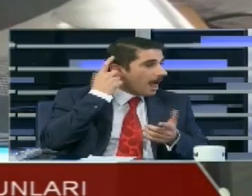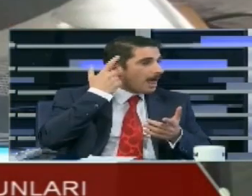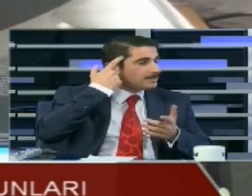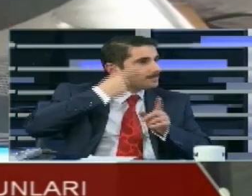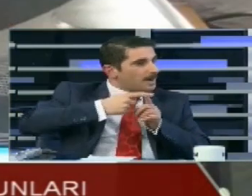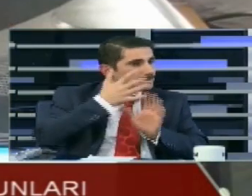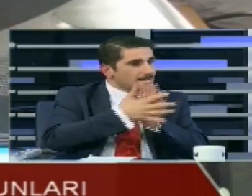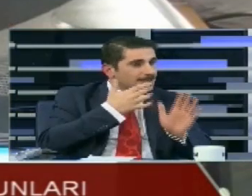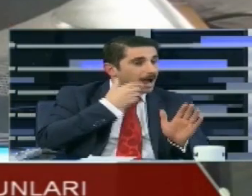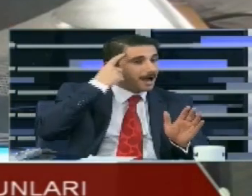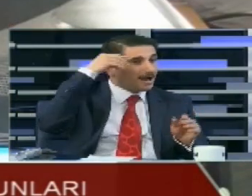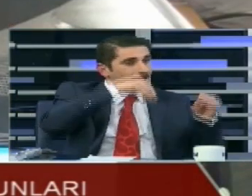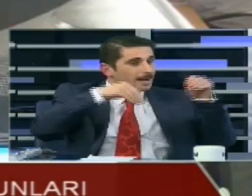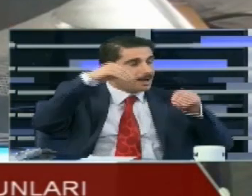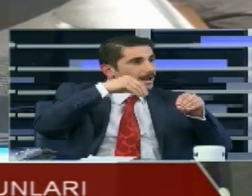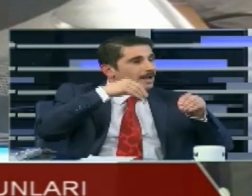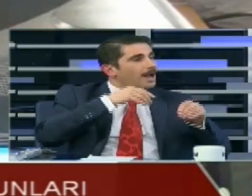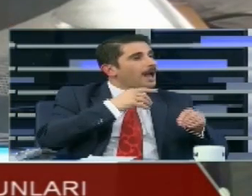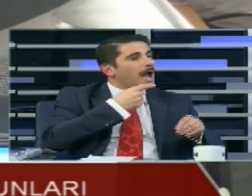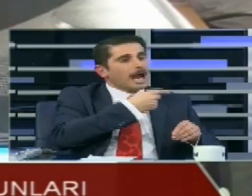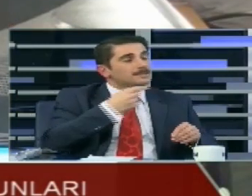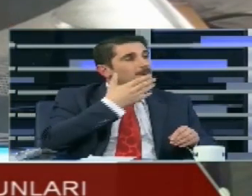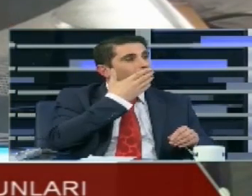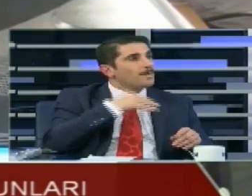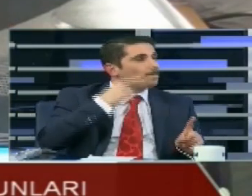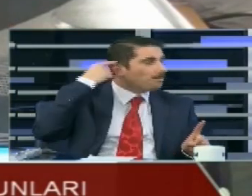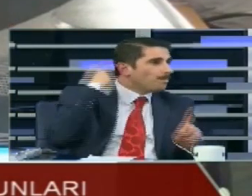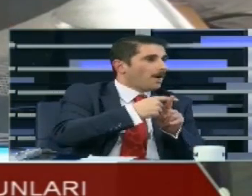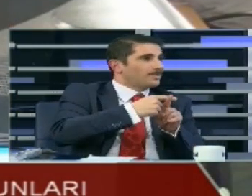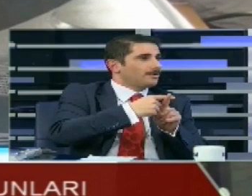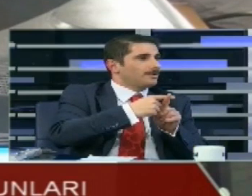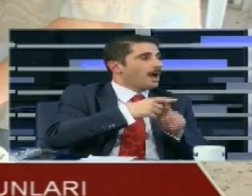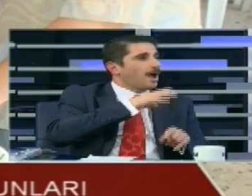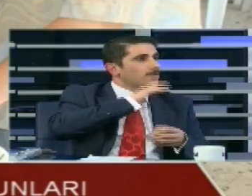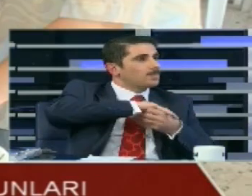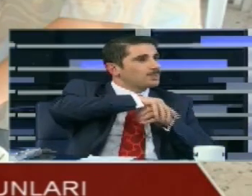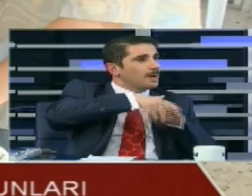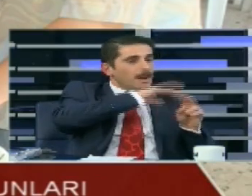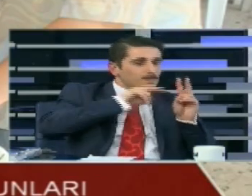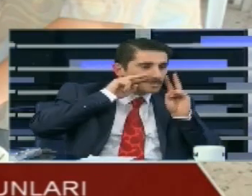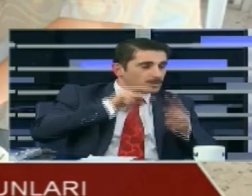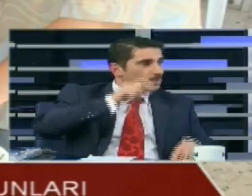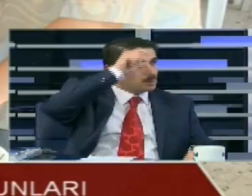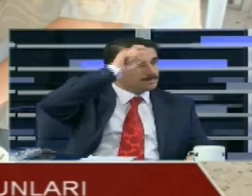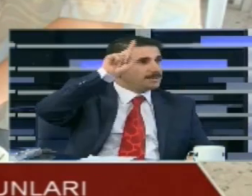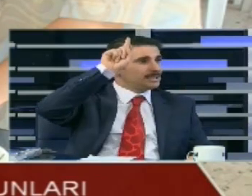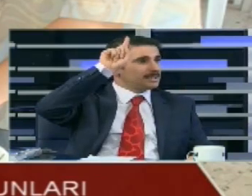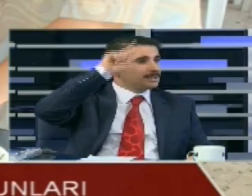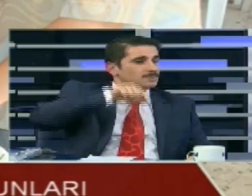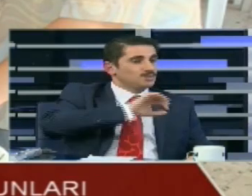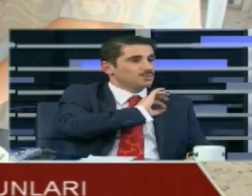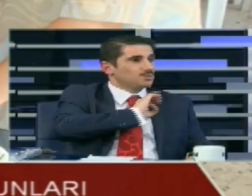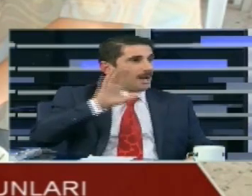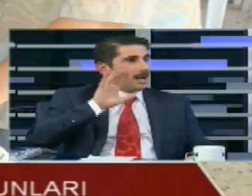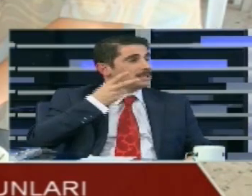işitme engelli biliyorsunuz cihaz kullanıyorlar. Cihazların alımları konusunda